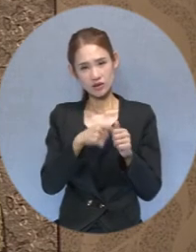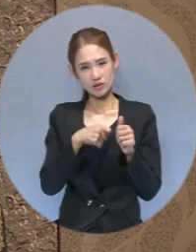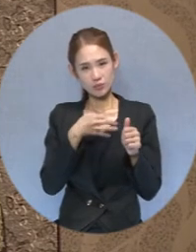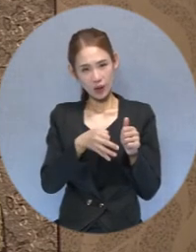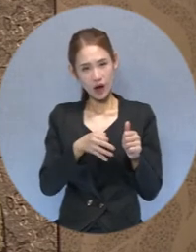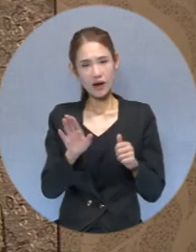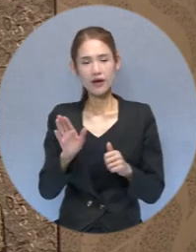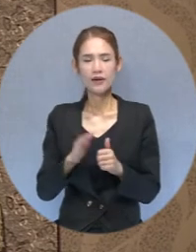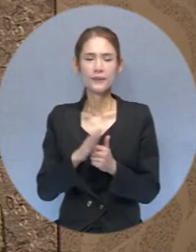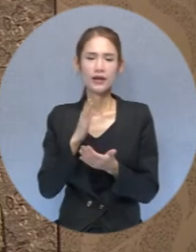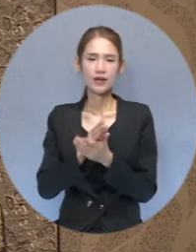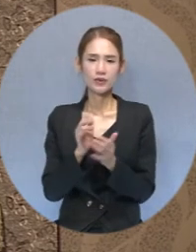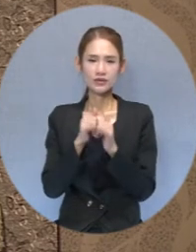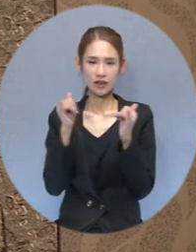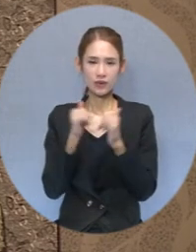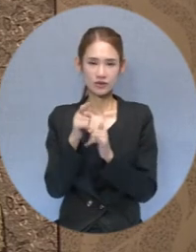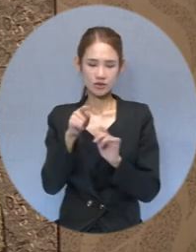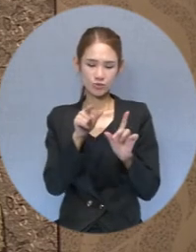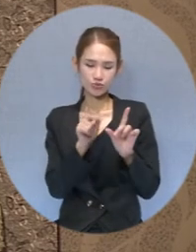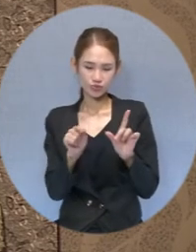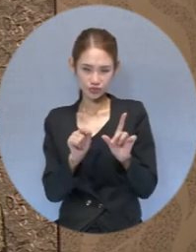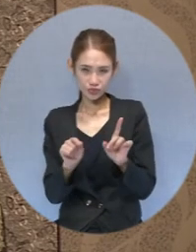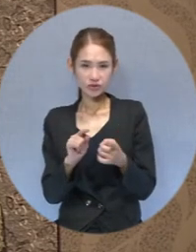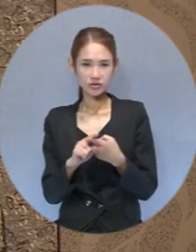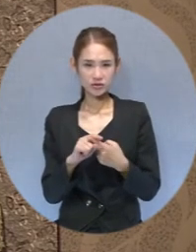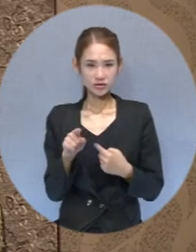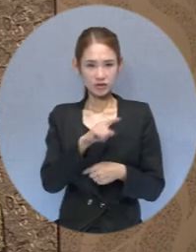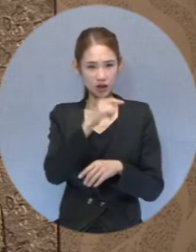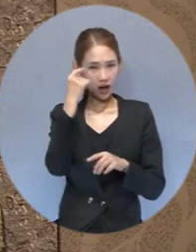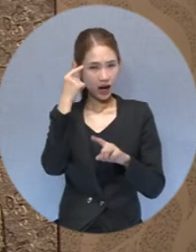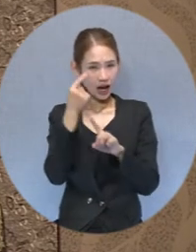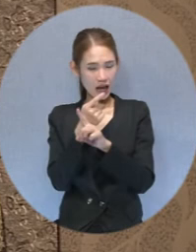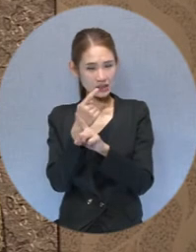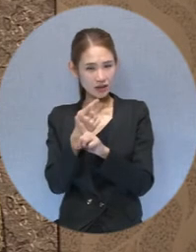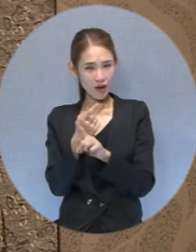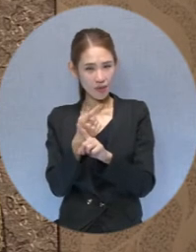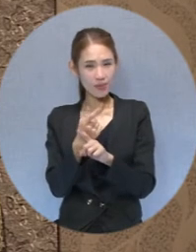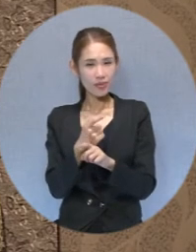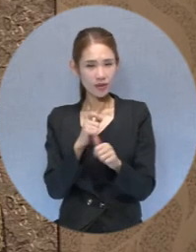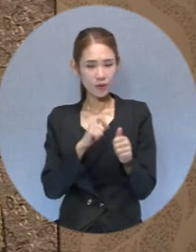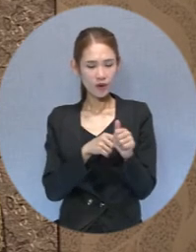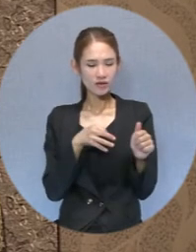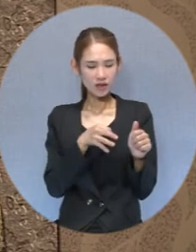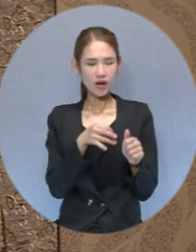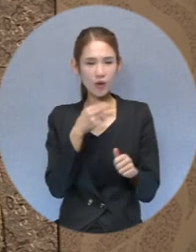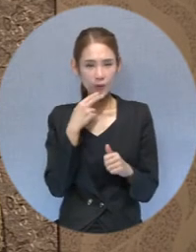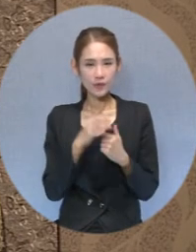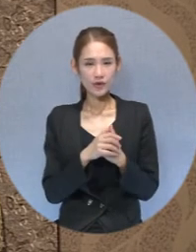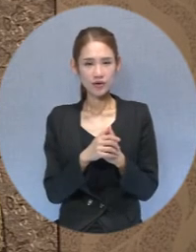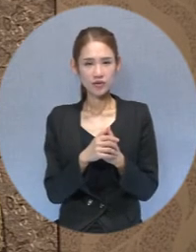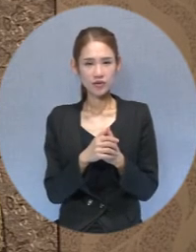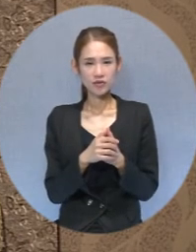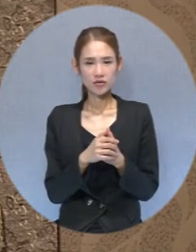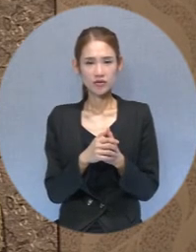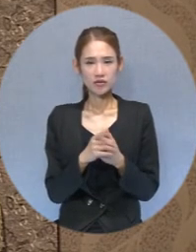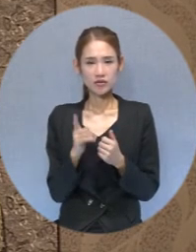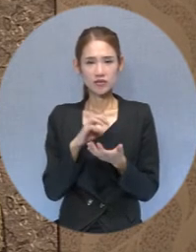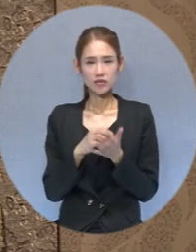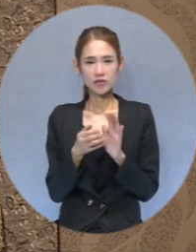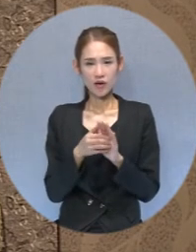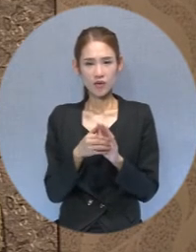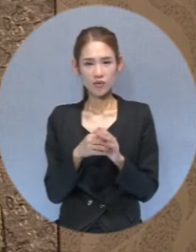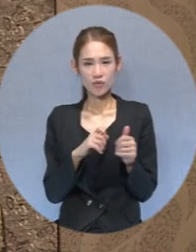부과하겠습니다가 아니라 사회적으로 아, 이 부분에 대해서 너희들이 개선을 할 수 있으면 우리가 과태료는 부과하지 않겠다. 네. 또 너희가 어느 정도까지